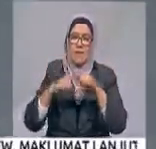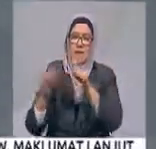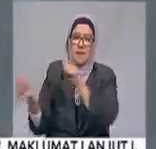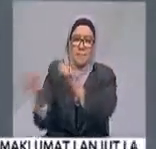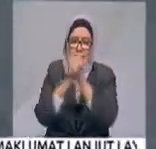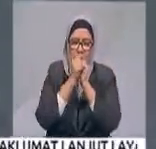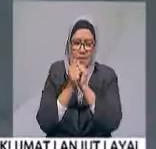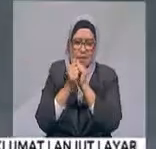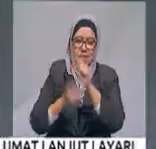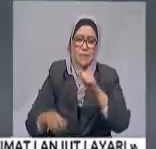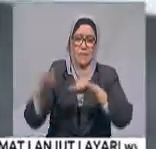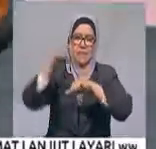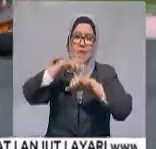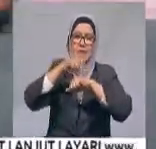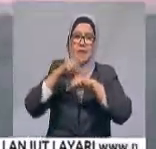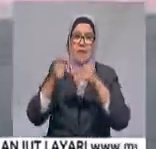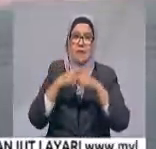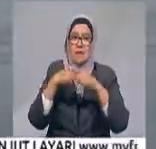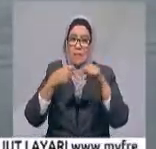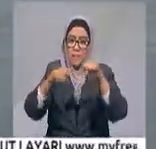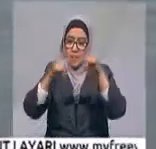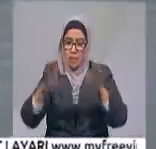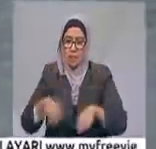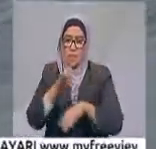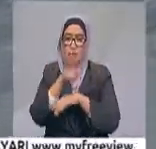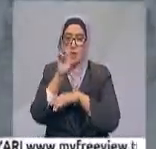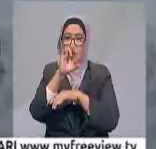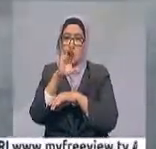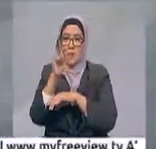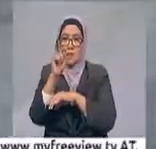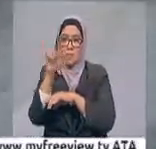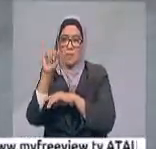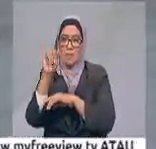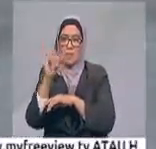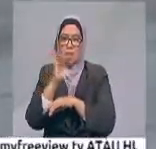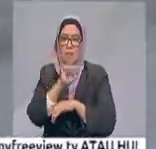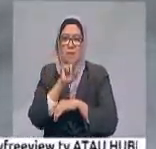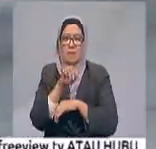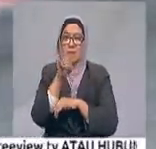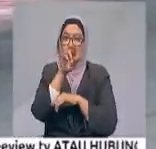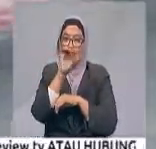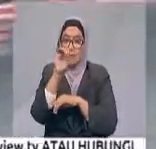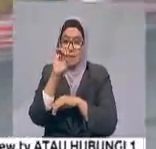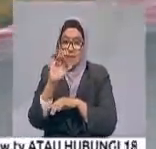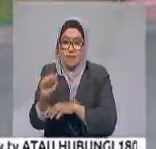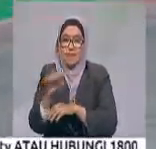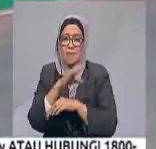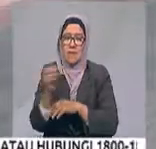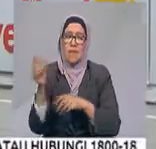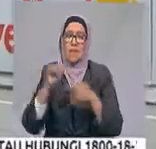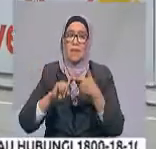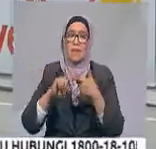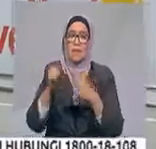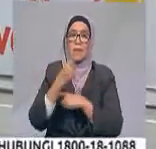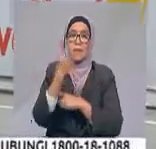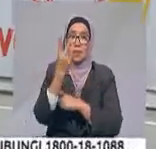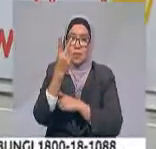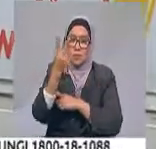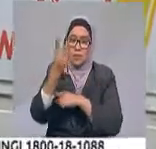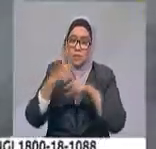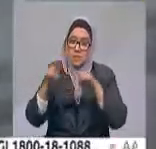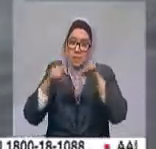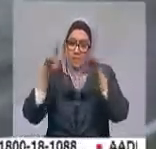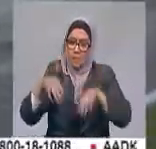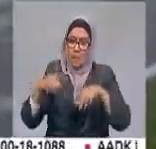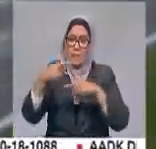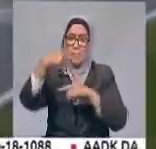tempat ketiga pelumba Ducati, Andrea Dovizioso. Dua pelumba Petronas SRT, Morbidelli dan Quartararo yang